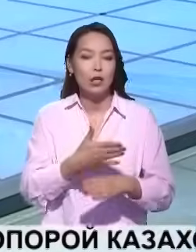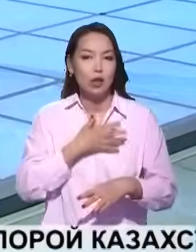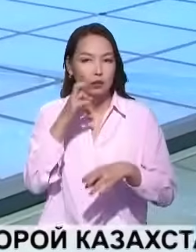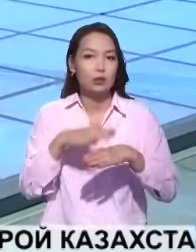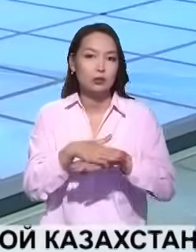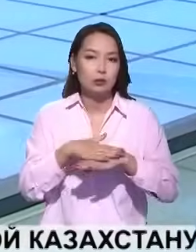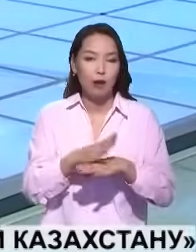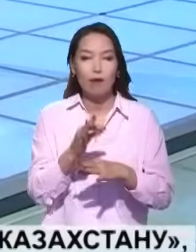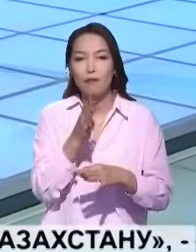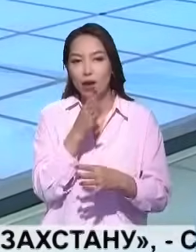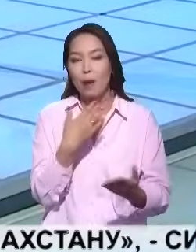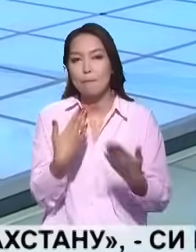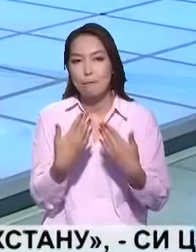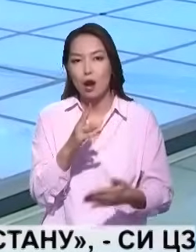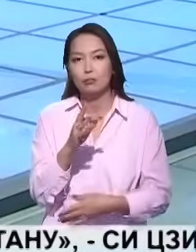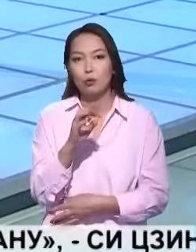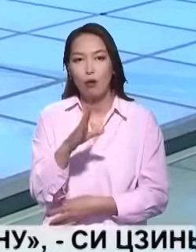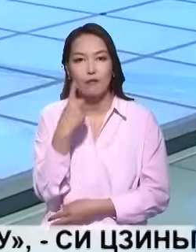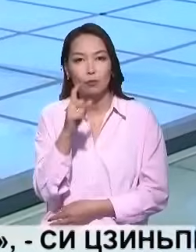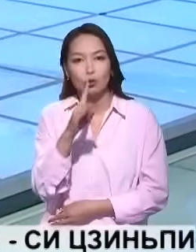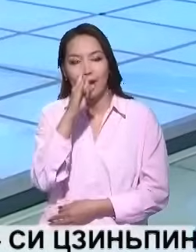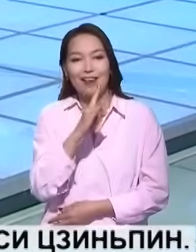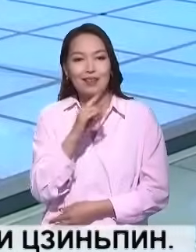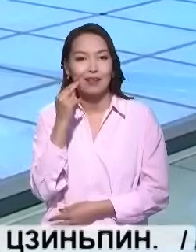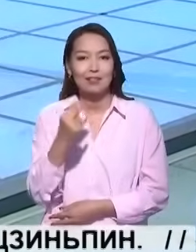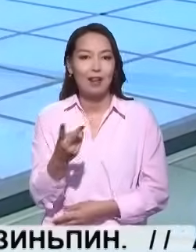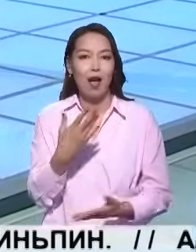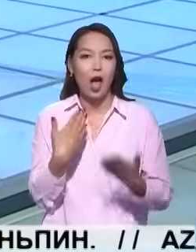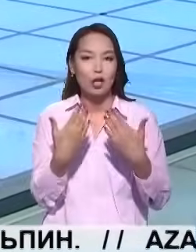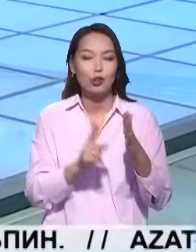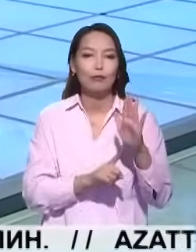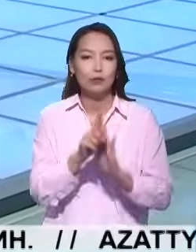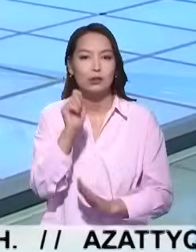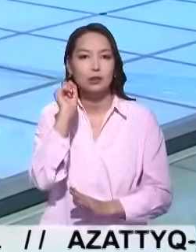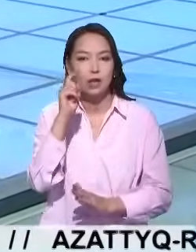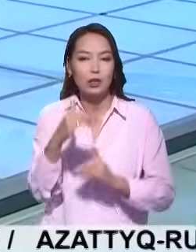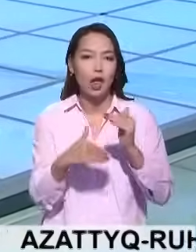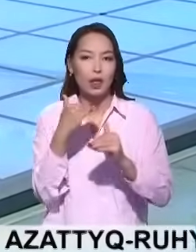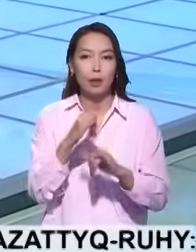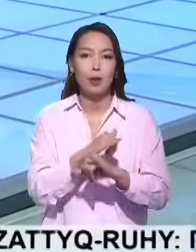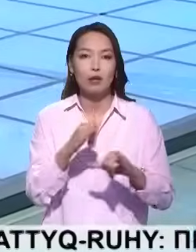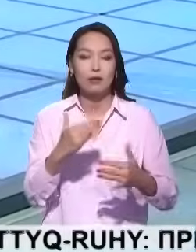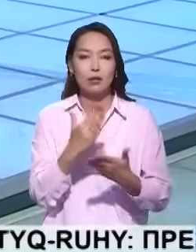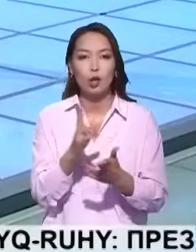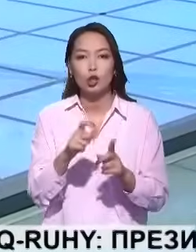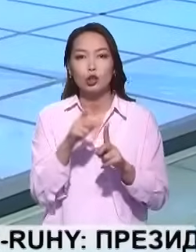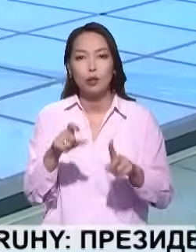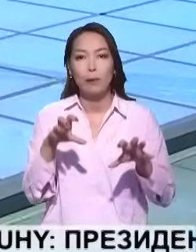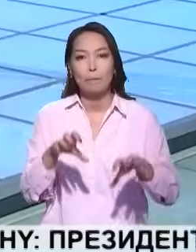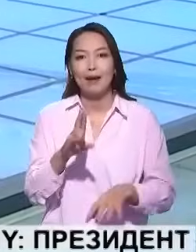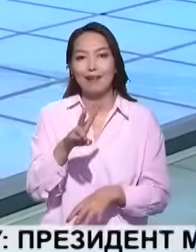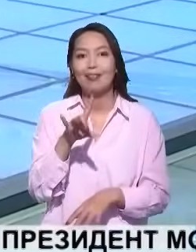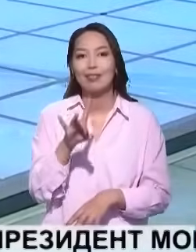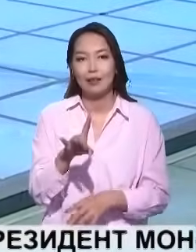время переговоров Касым-Жомарт Токаев отметил, что казахстанско-китайские отношения вступили в золотой этап развития. К слову, председателя